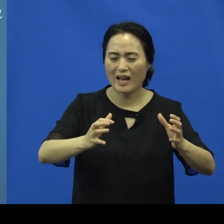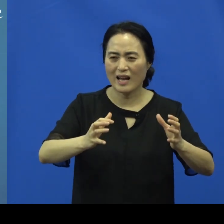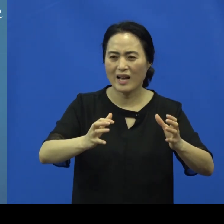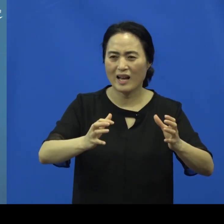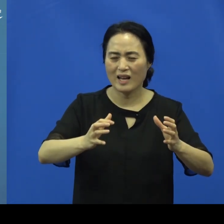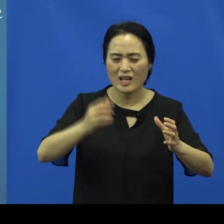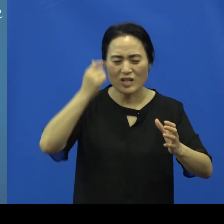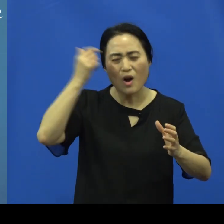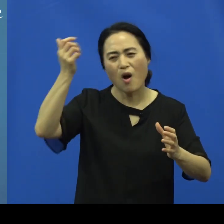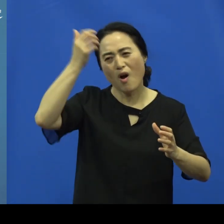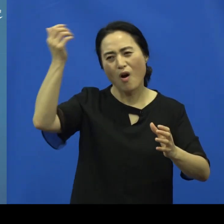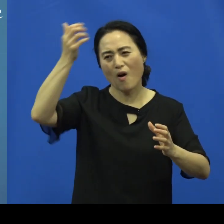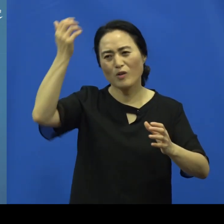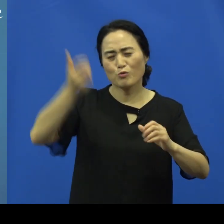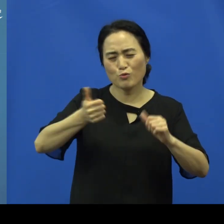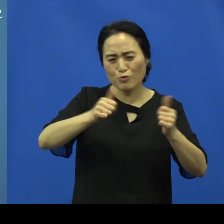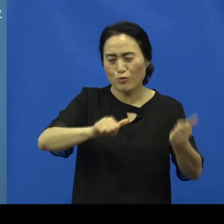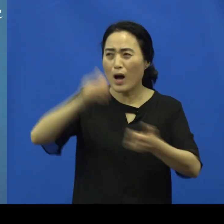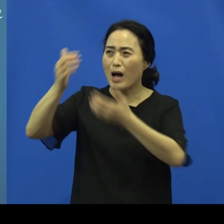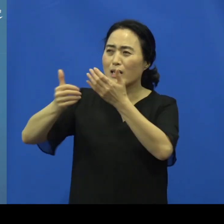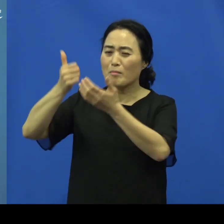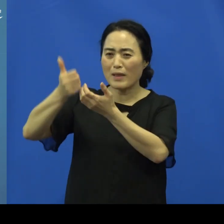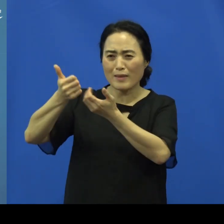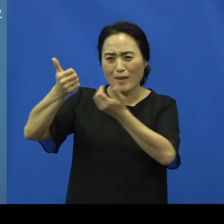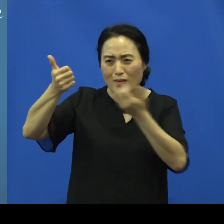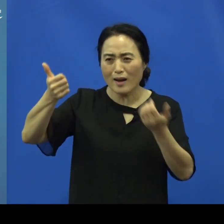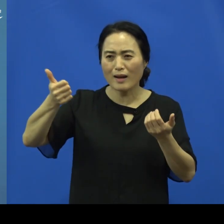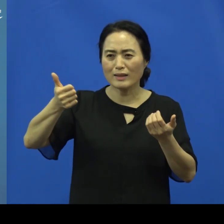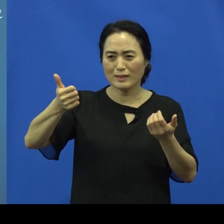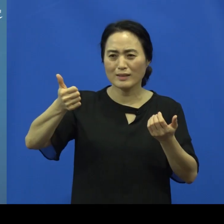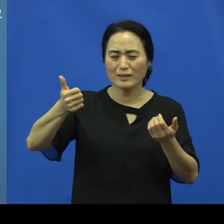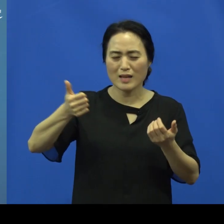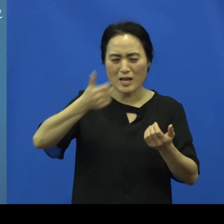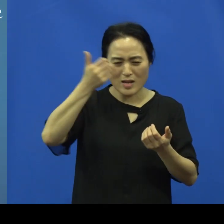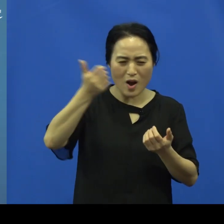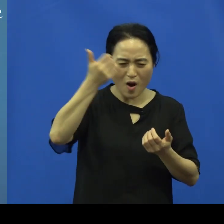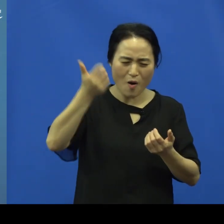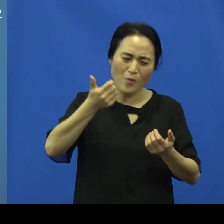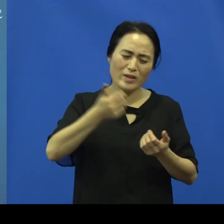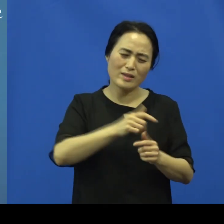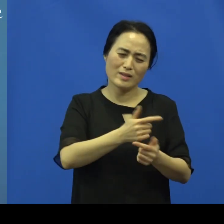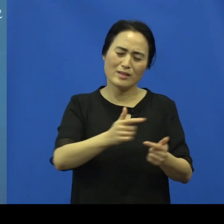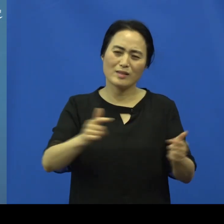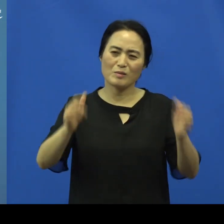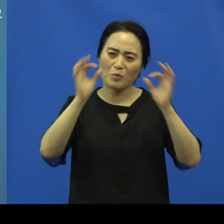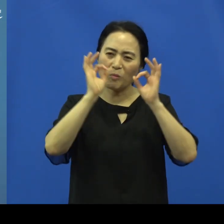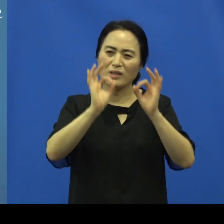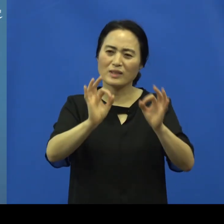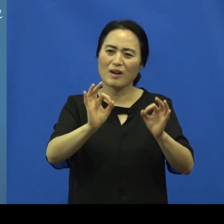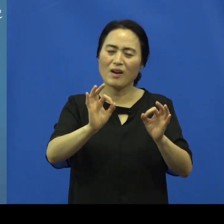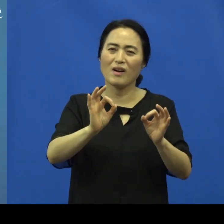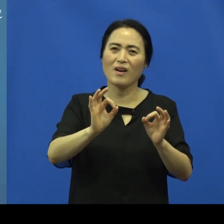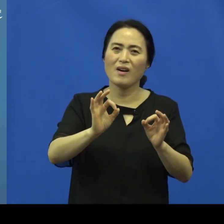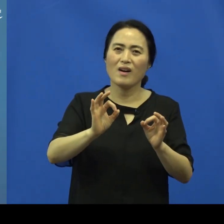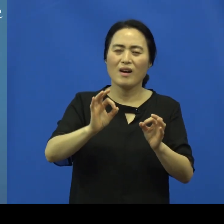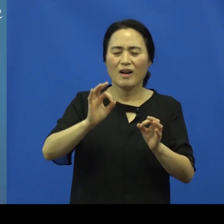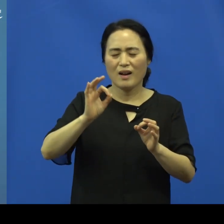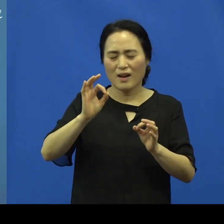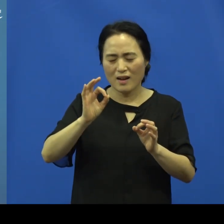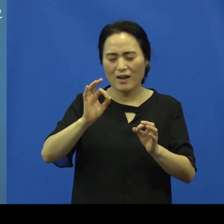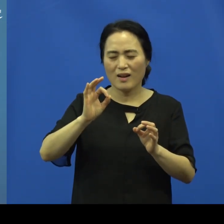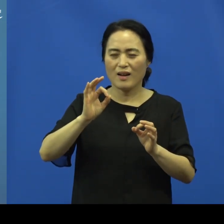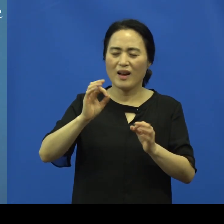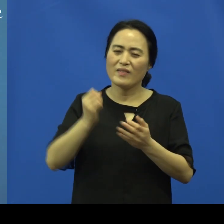잉태치 못하는 이스라엘의 고통이 한나의 마음에 밀려오면서 그 아이를 주시면 아이를